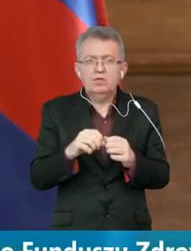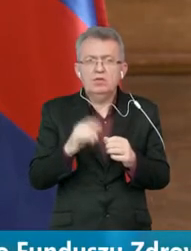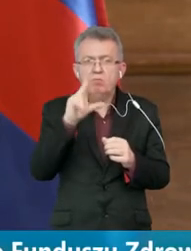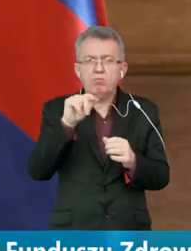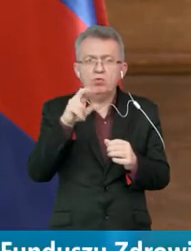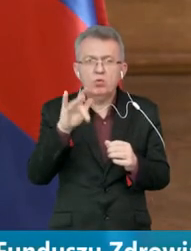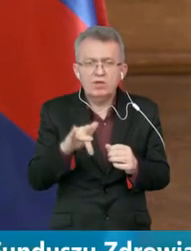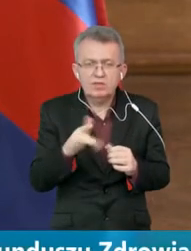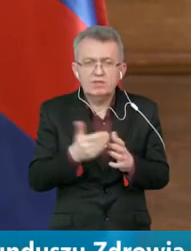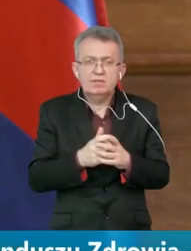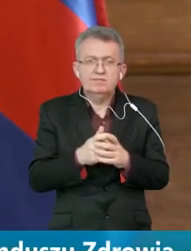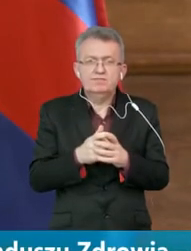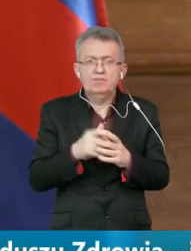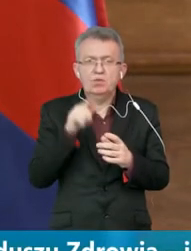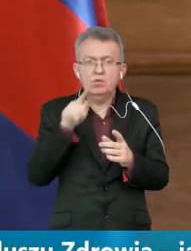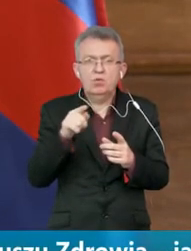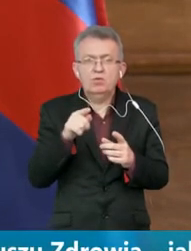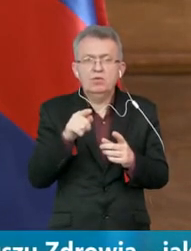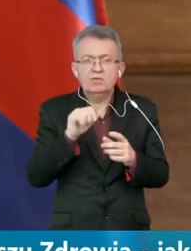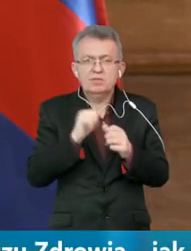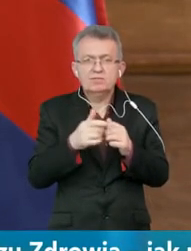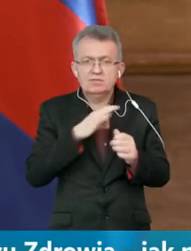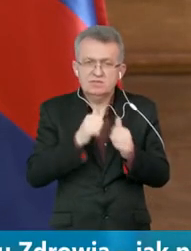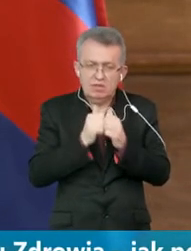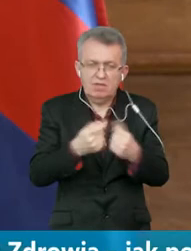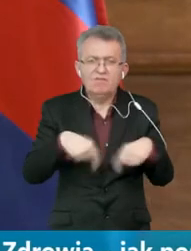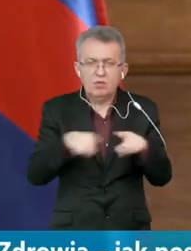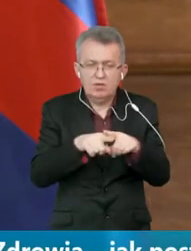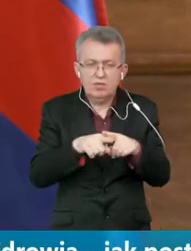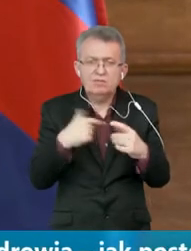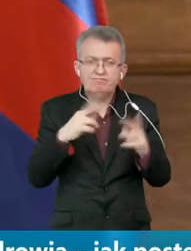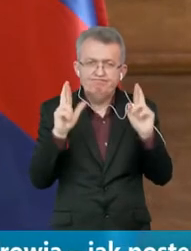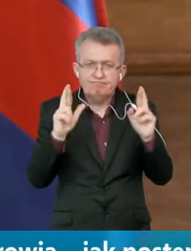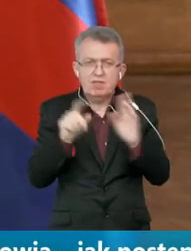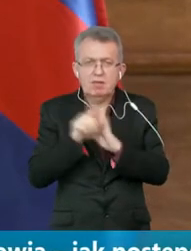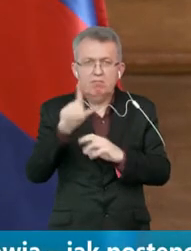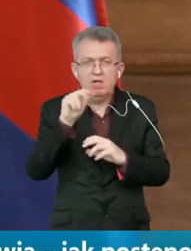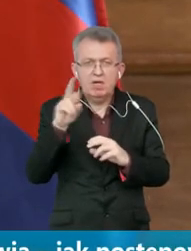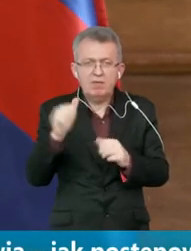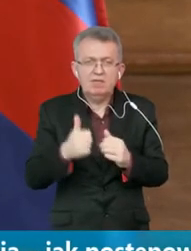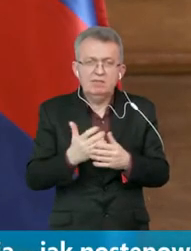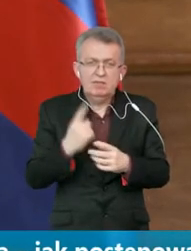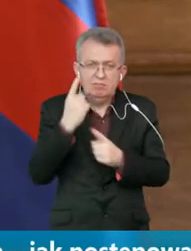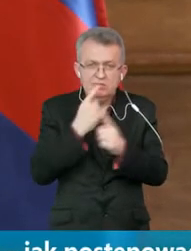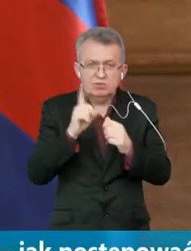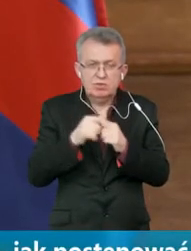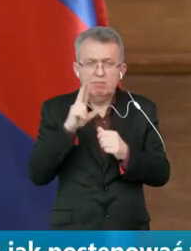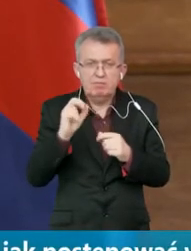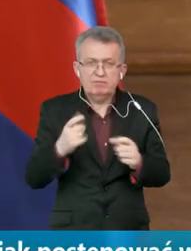Podjuchy, więc te zadania są przez nas realizowane. Trzymamy kciuki za PKP, liczymy na to, że uda się